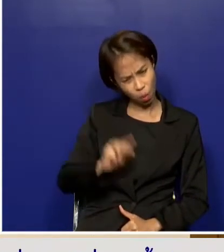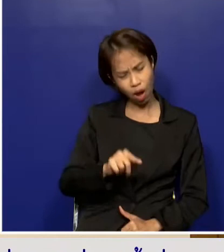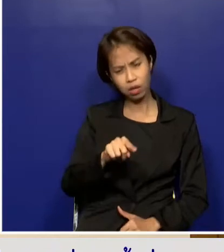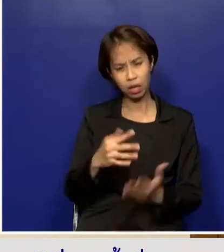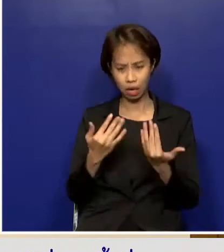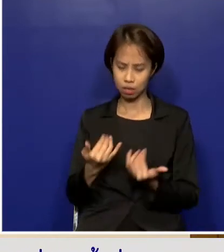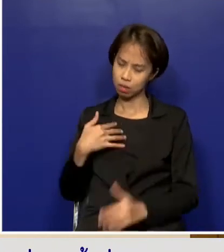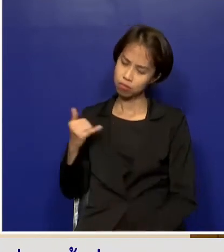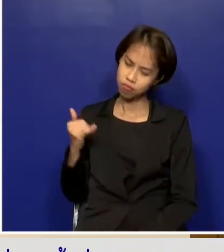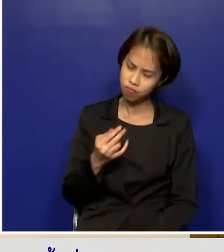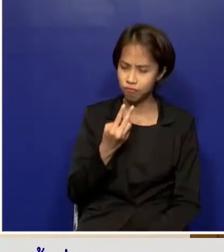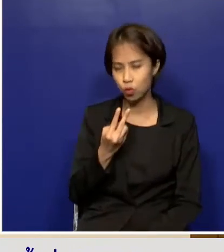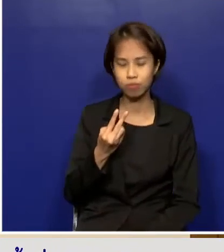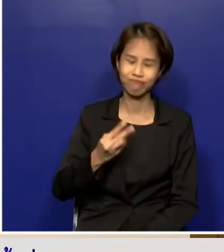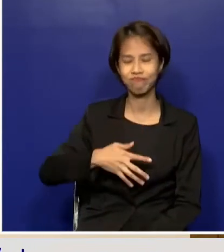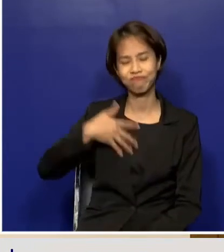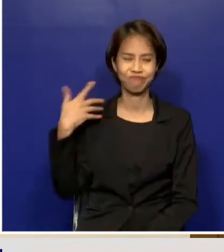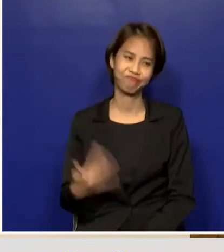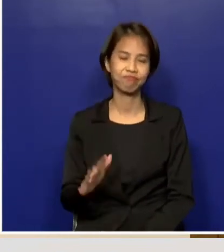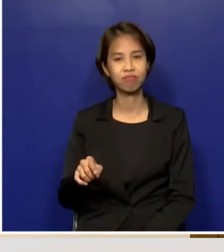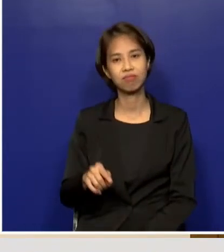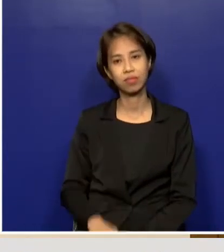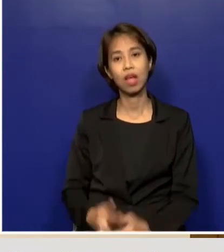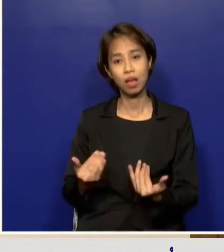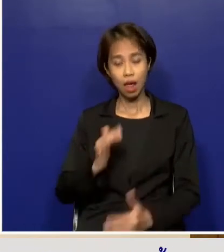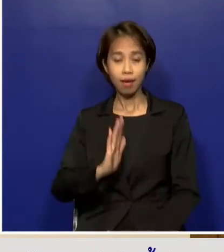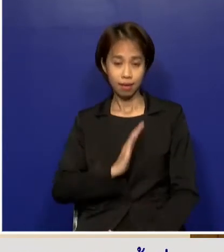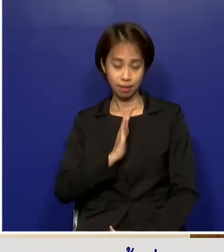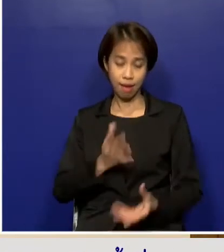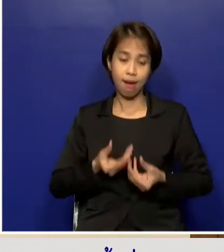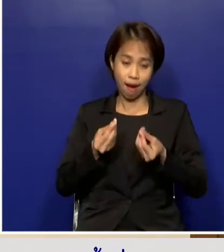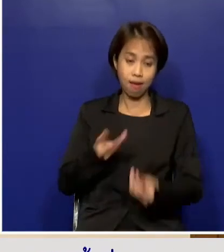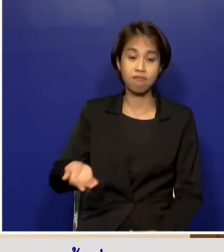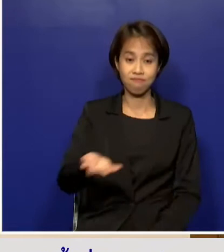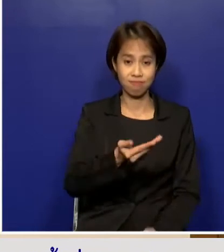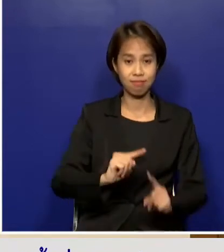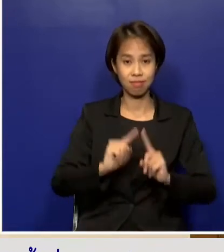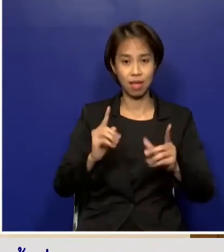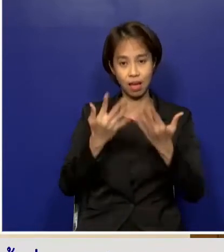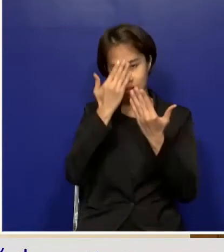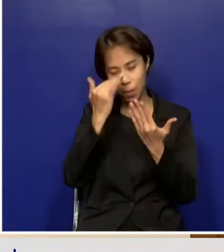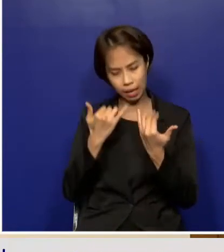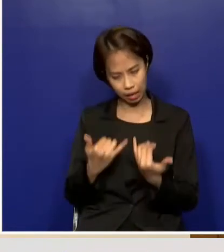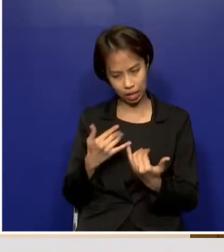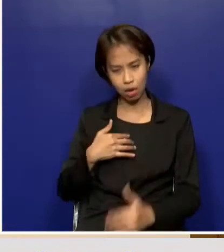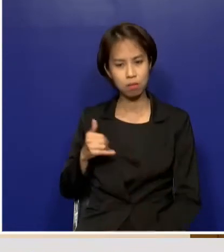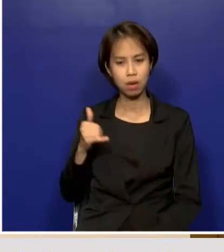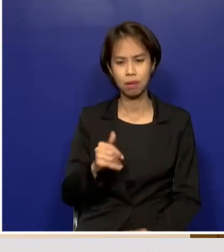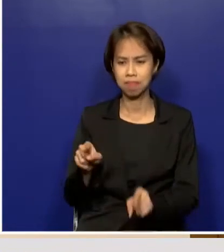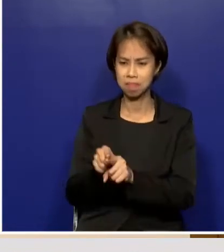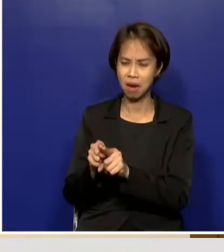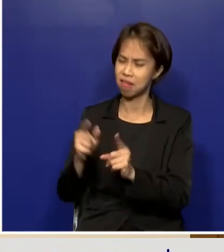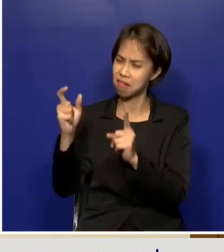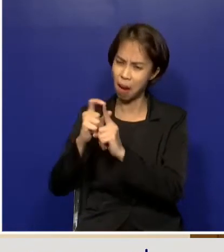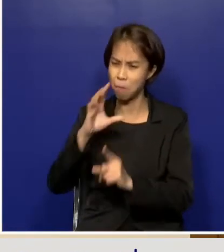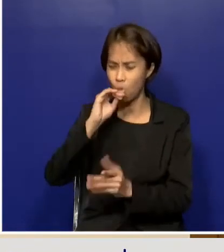แต่ ครั้ง นี้ ผม ไม ค สบาย ใจ เทา ไ่ นะ ครัผม ให เกี่ prepares ทท่ เสม อ มาครั้นี้การกลาวคำอาคาตมาร้าย ดูถูกเหย